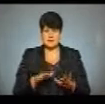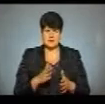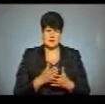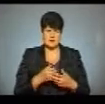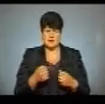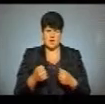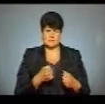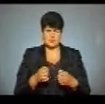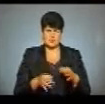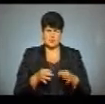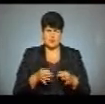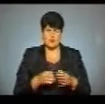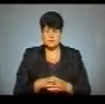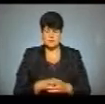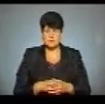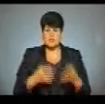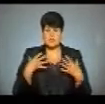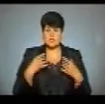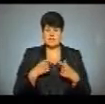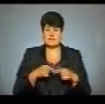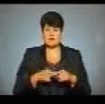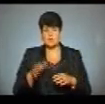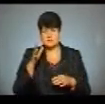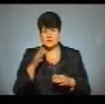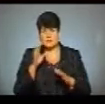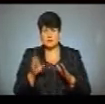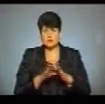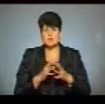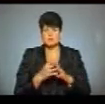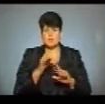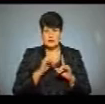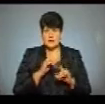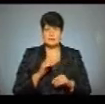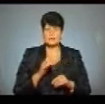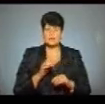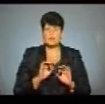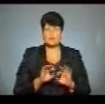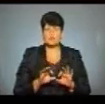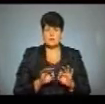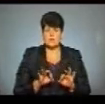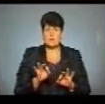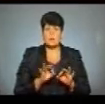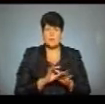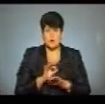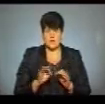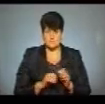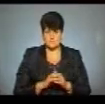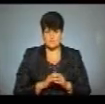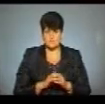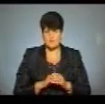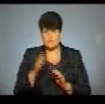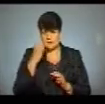тяжба судова. Начальниця відділу освіти Підволочиської селищної ради Світлана Мотика розповідає про проект.